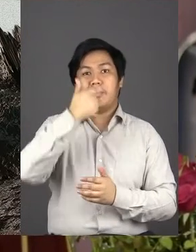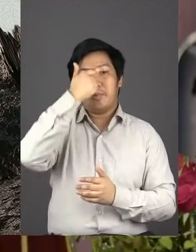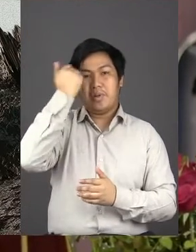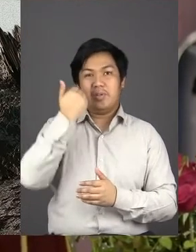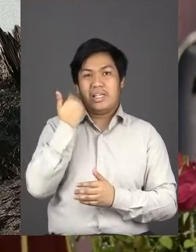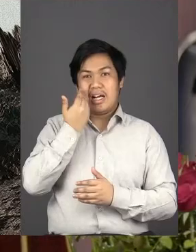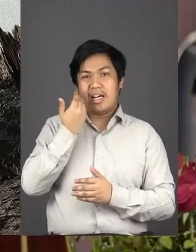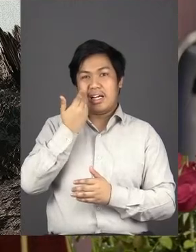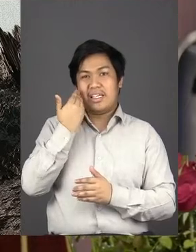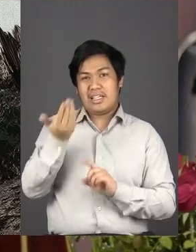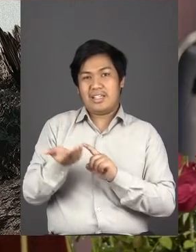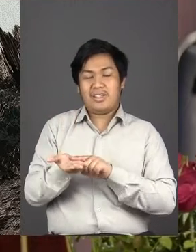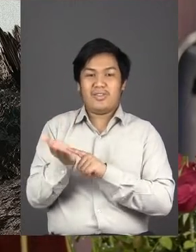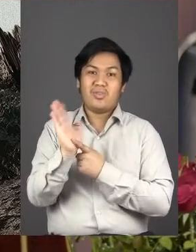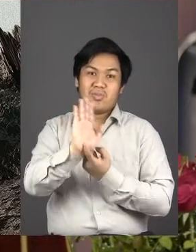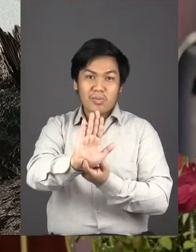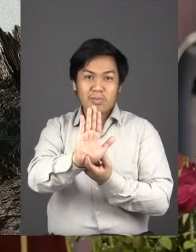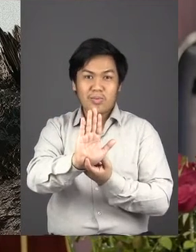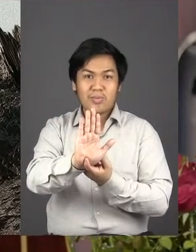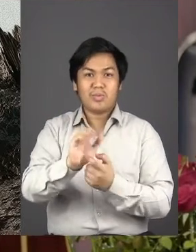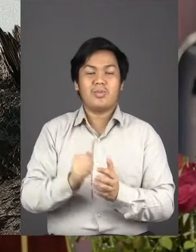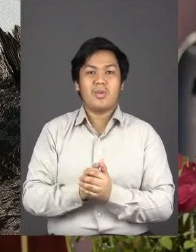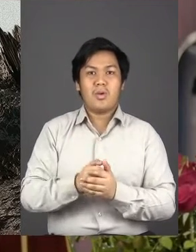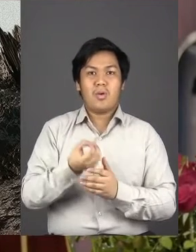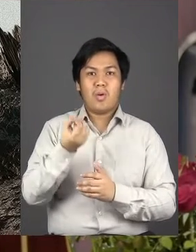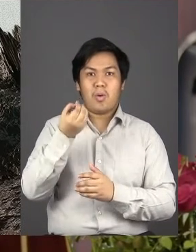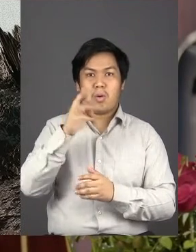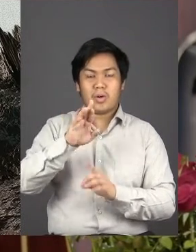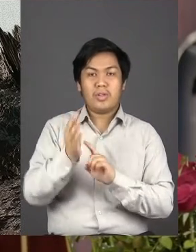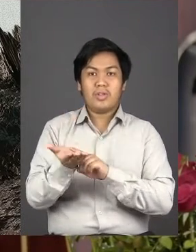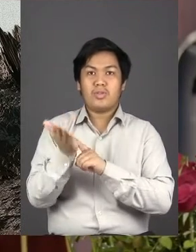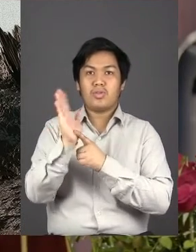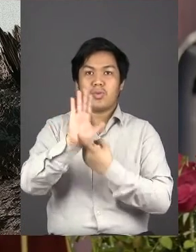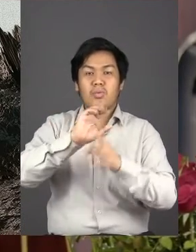ibunyag o ilantad sa liwanag.